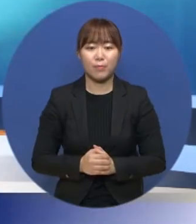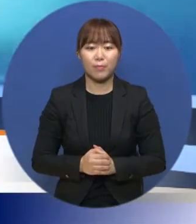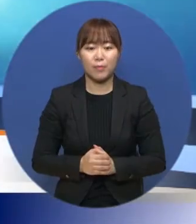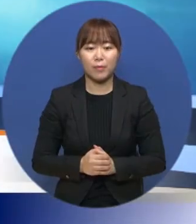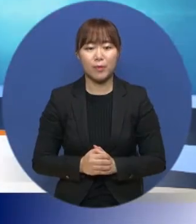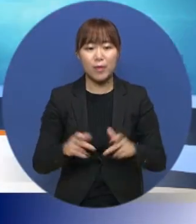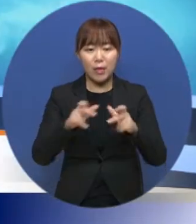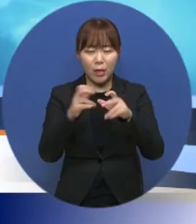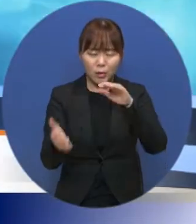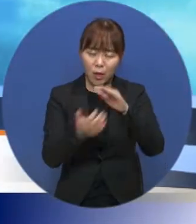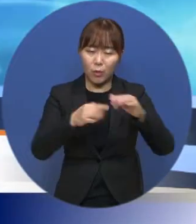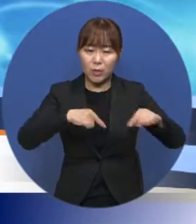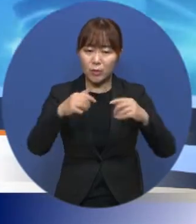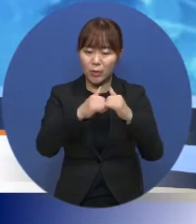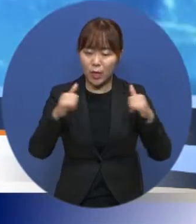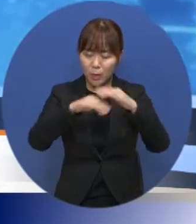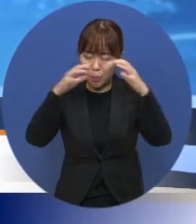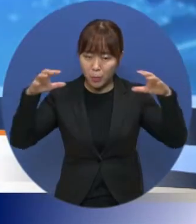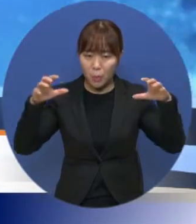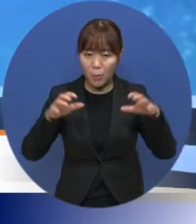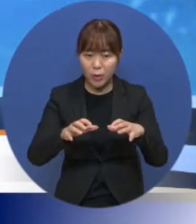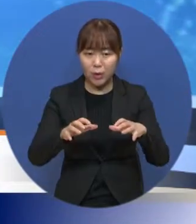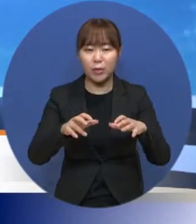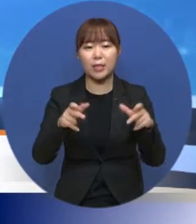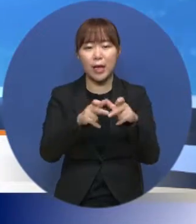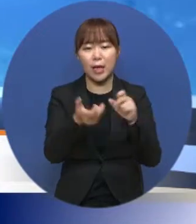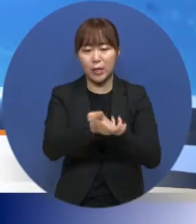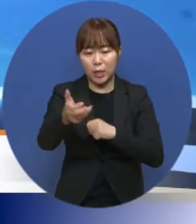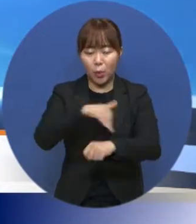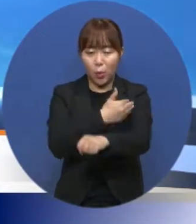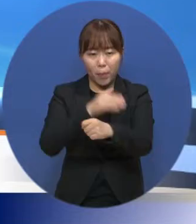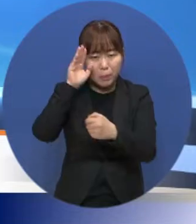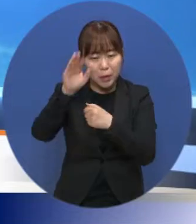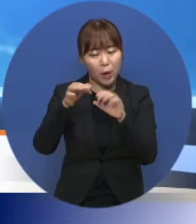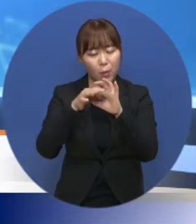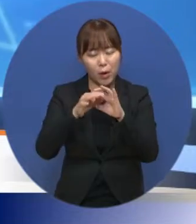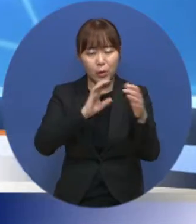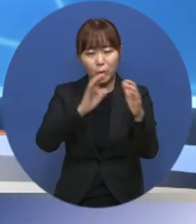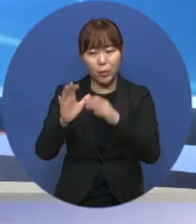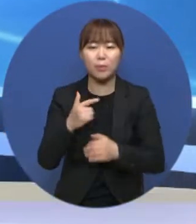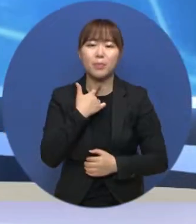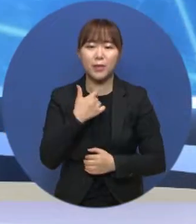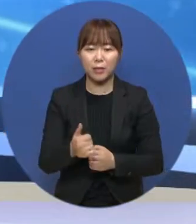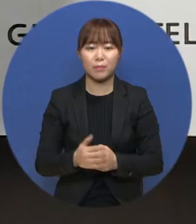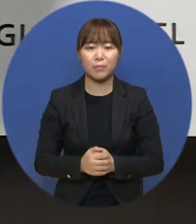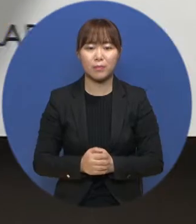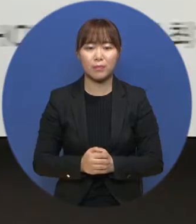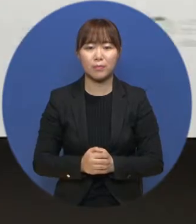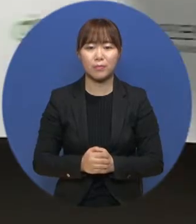장애인 최고 지도자들이 한자리에 모여 장애인 이동권 미래에 대한 논의를 가졌습니다